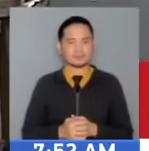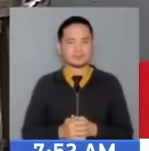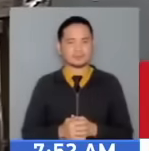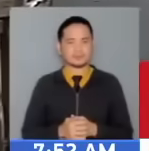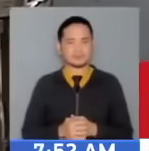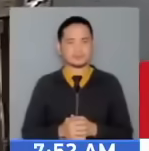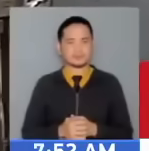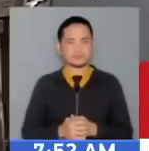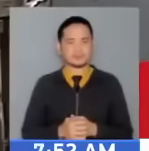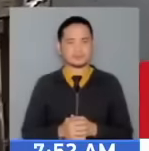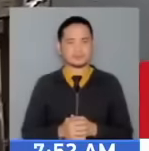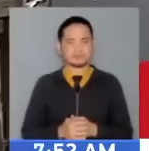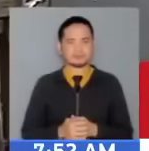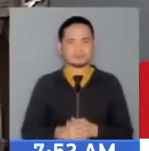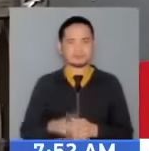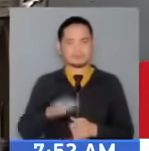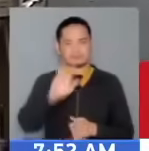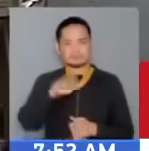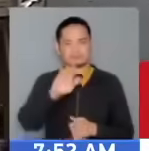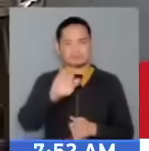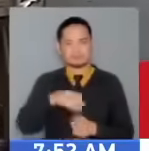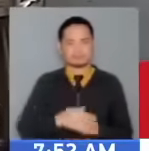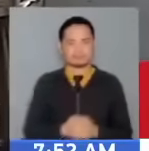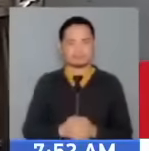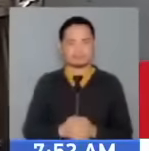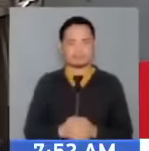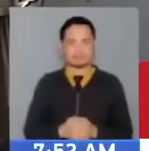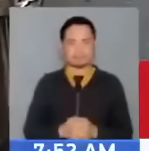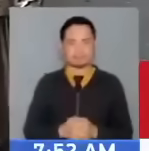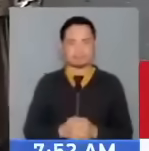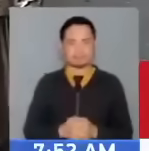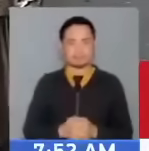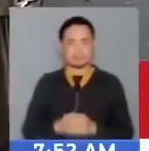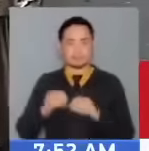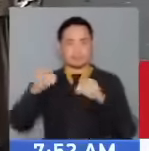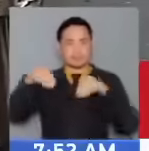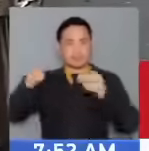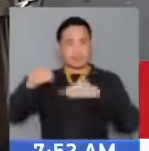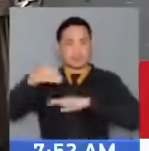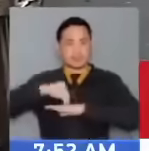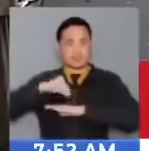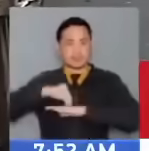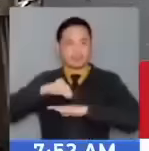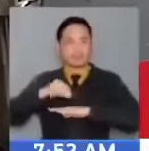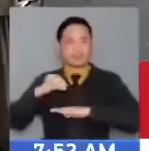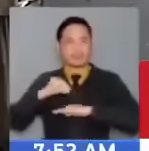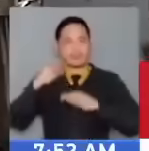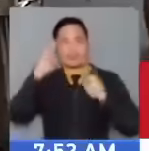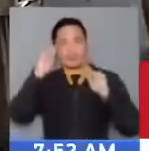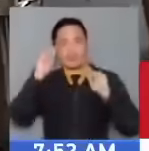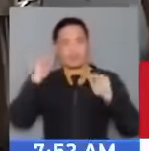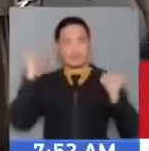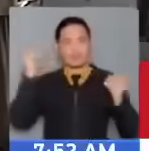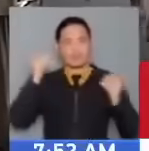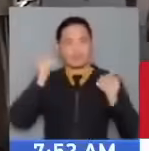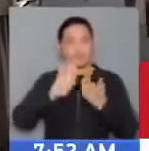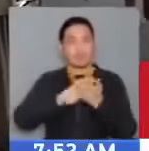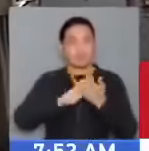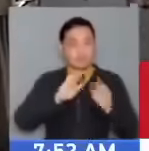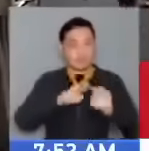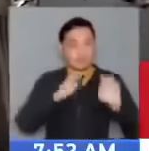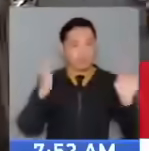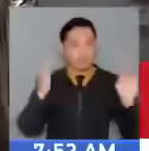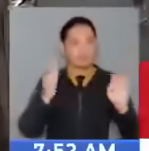Igan, inaasahan naman ng mga tindero nitong school supplies na habang papalapit yung August 29 o yung pasukan, eh mas lalakas yung kanilang